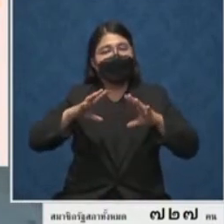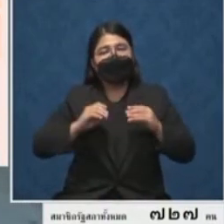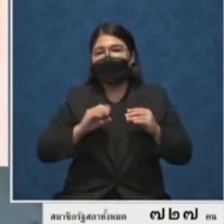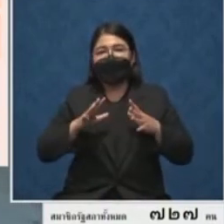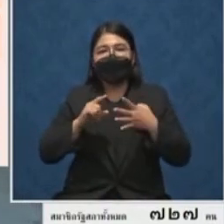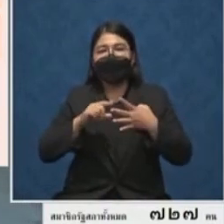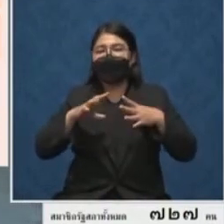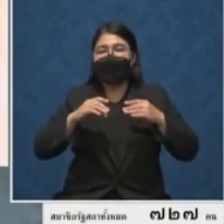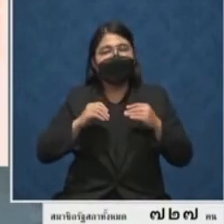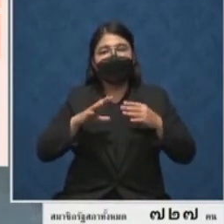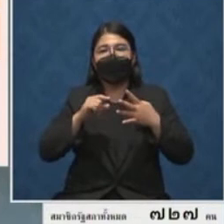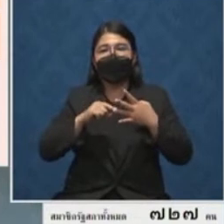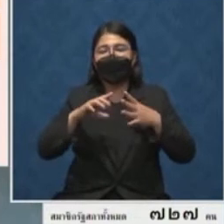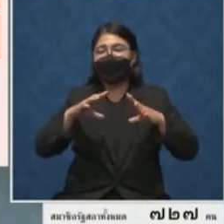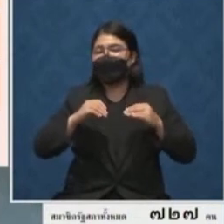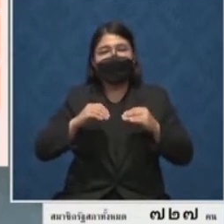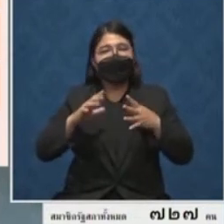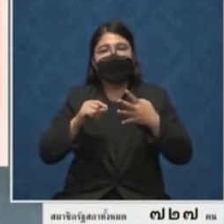การ4ไม่รับหลักการค่ะ